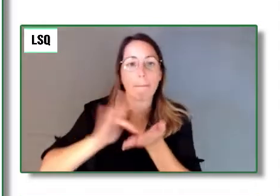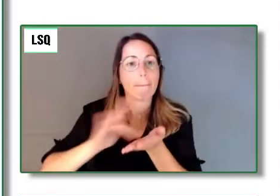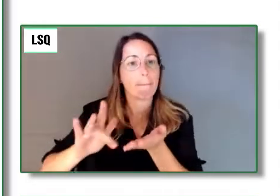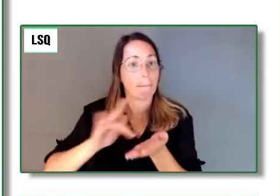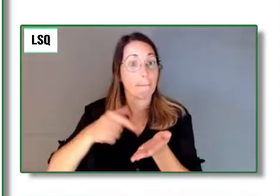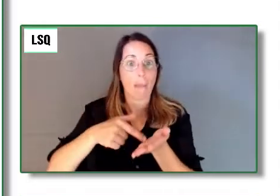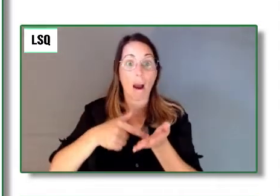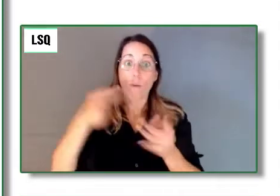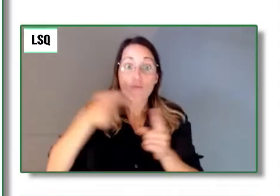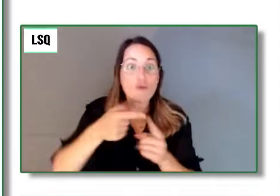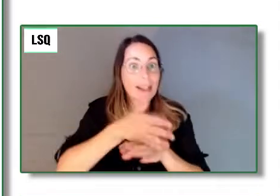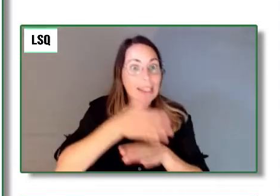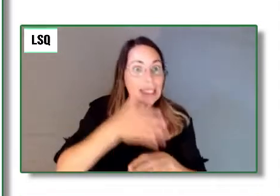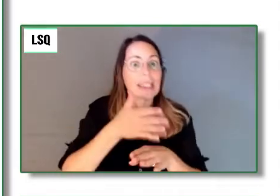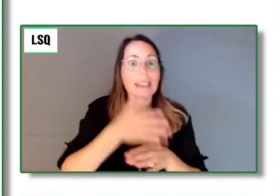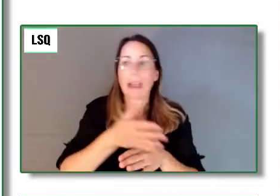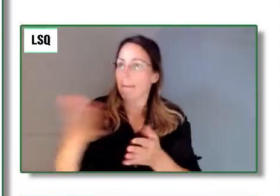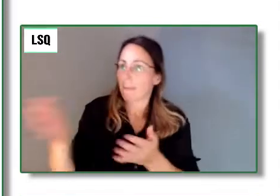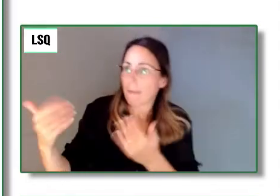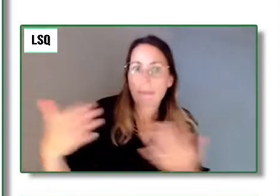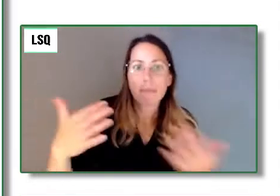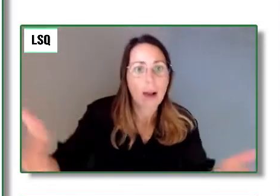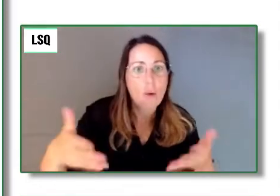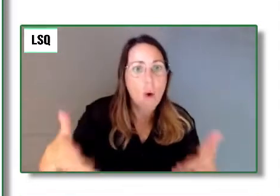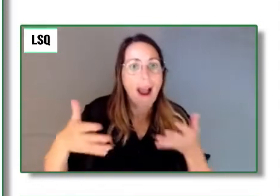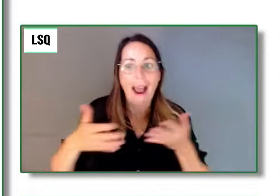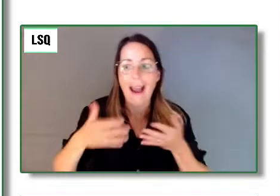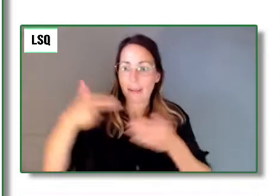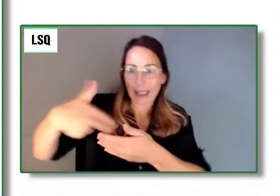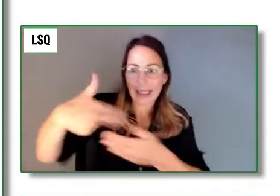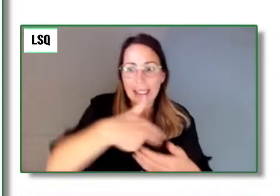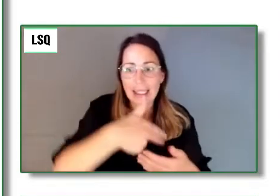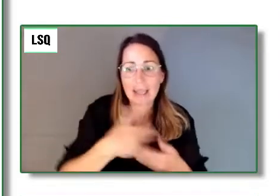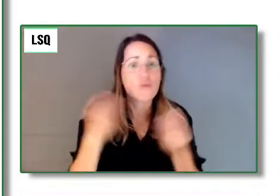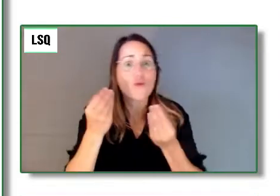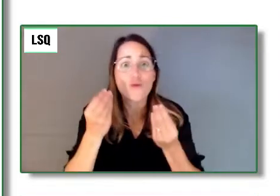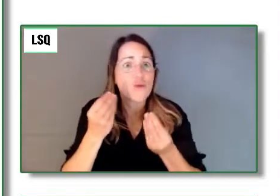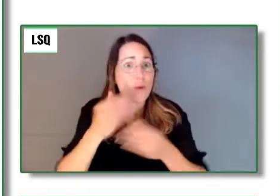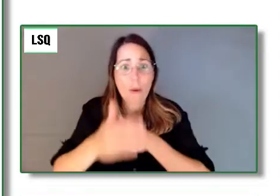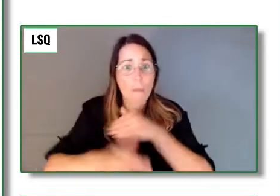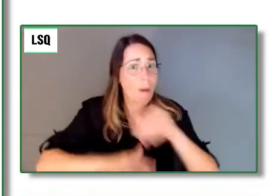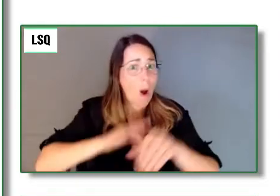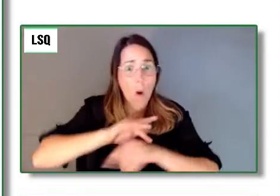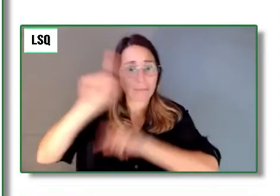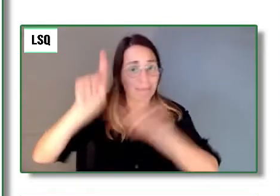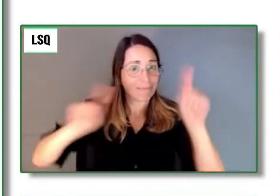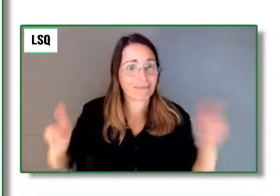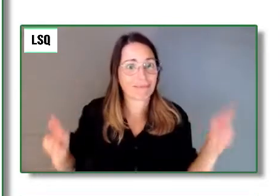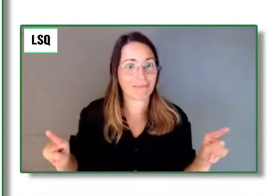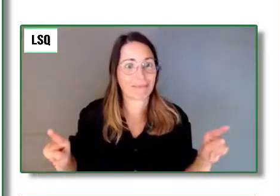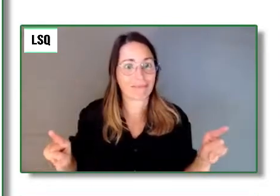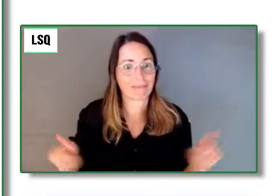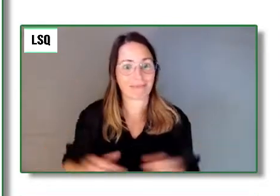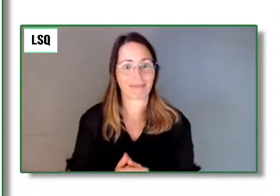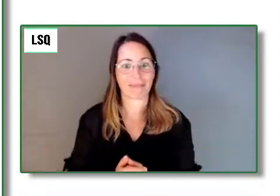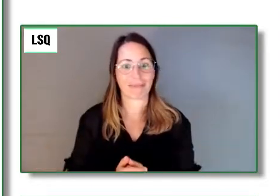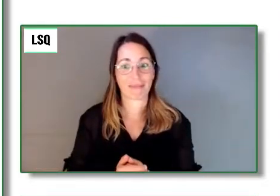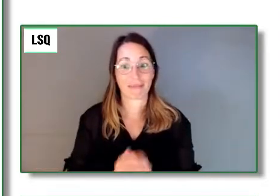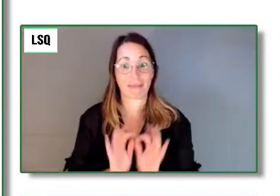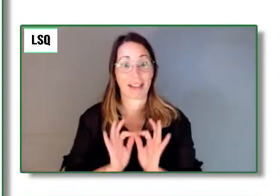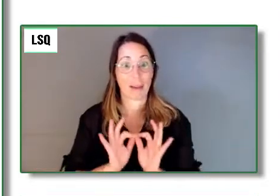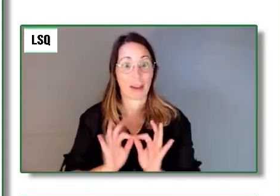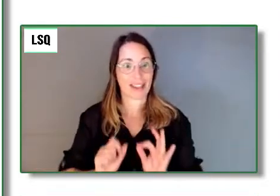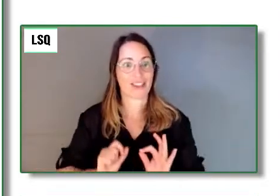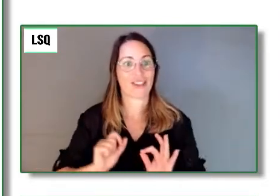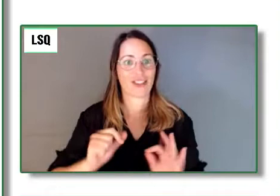Merci, merci. Je suis ravie d'être avec vous et j'espère que vous pouvez